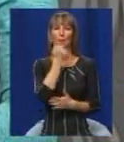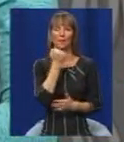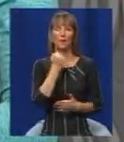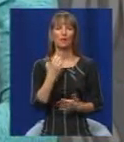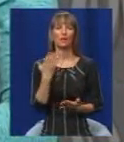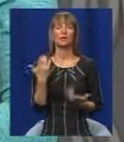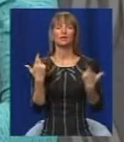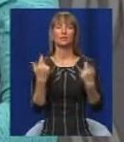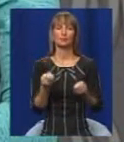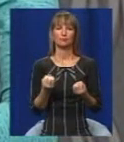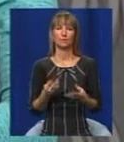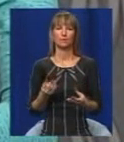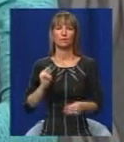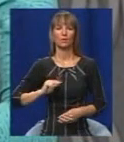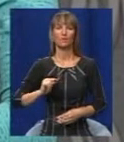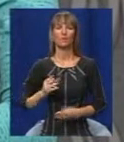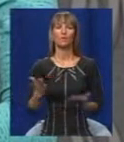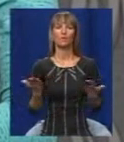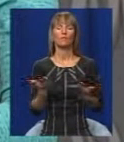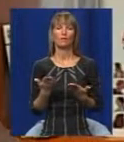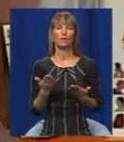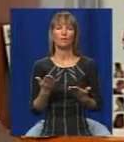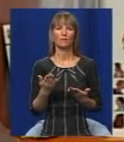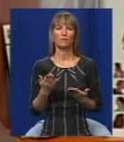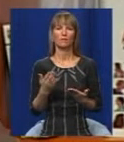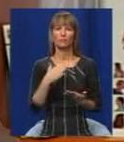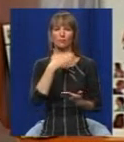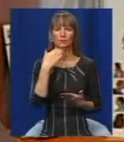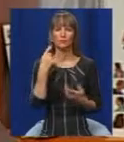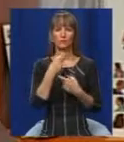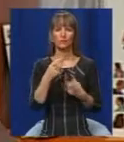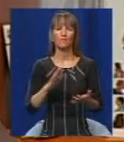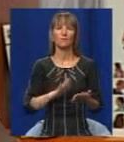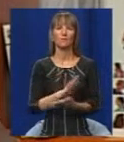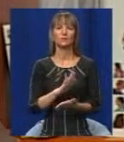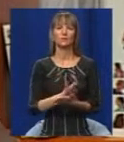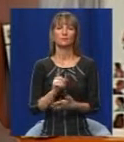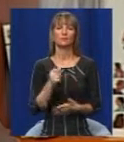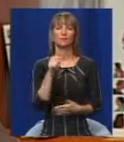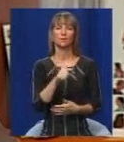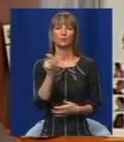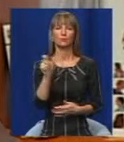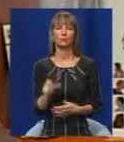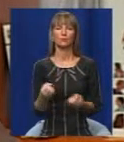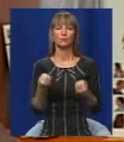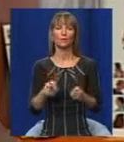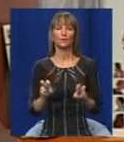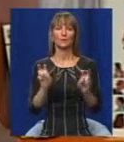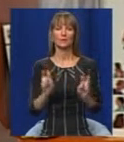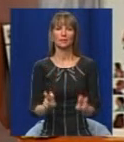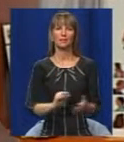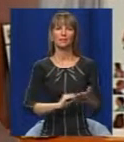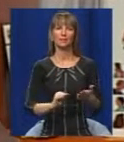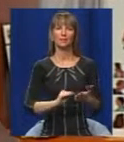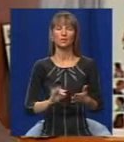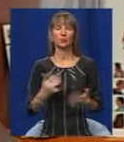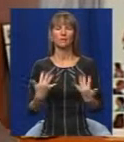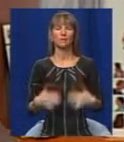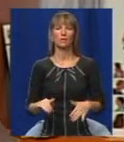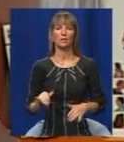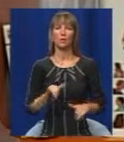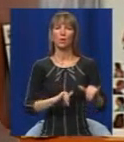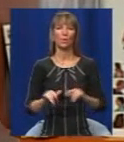простіше от працювати, в якому засобі масової інформації? В газеті. Ну, тому що там чоловік просто сидить, пише, і все, там нікуди